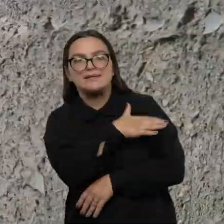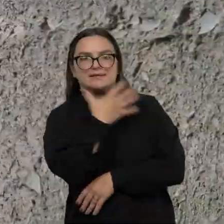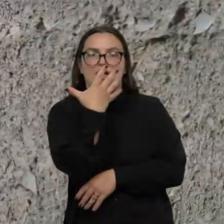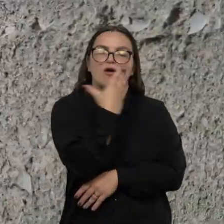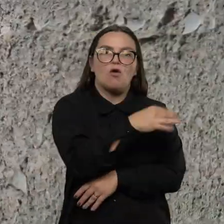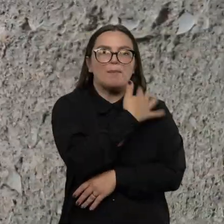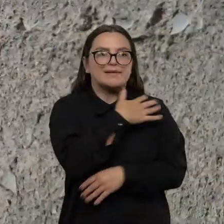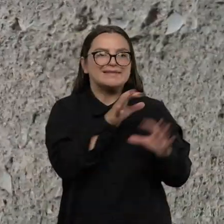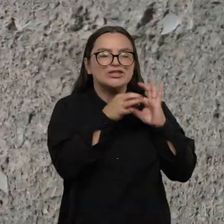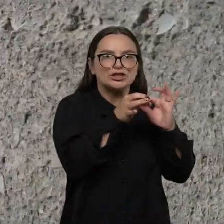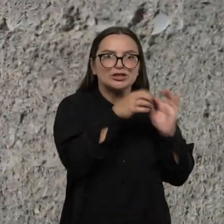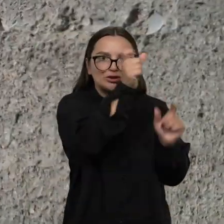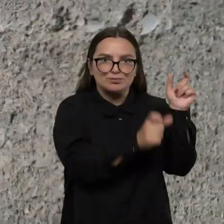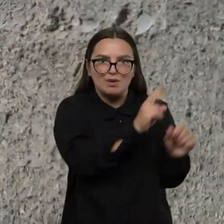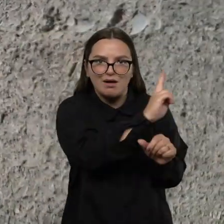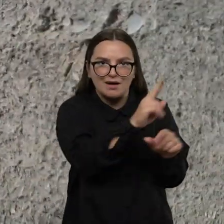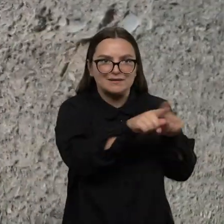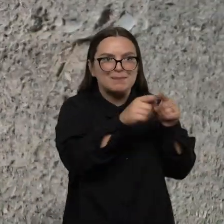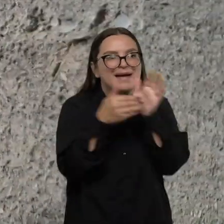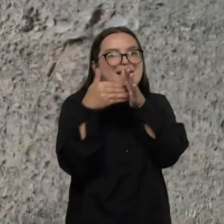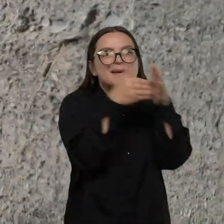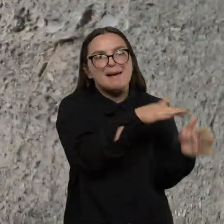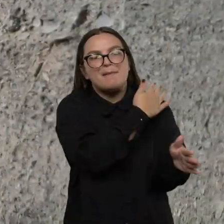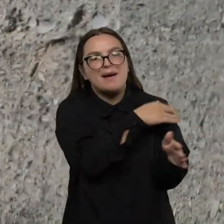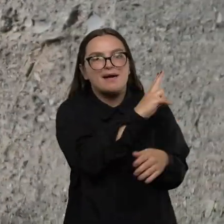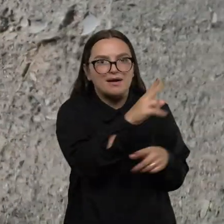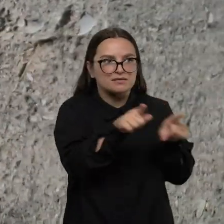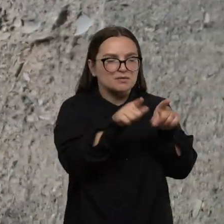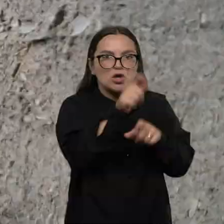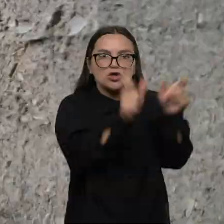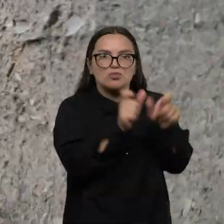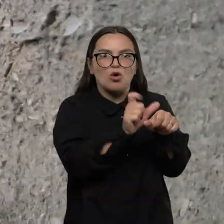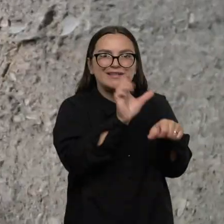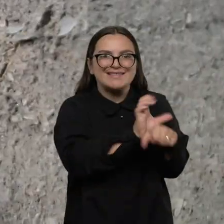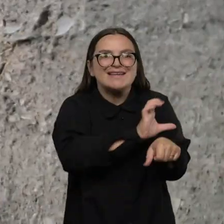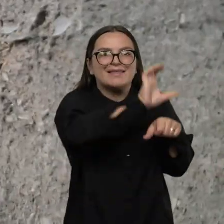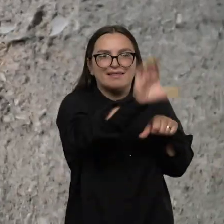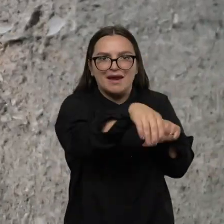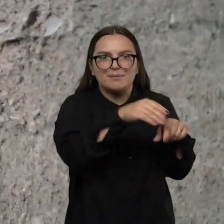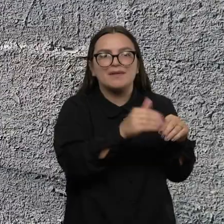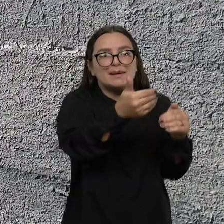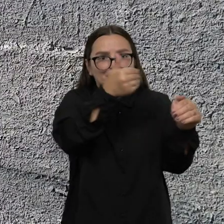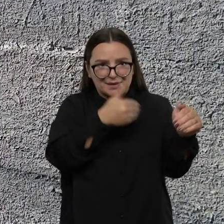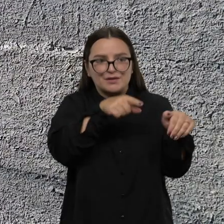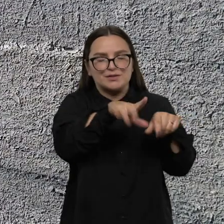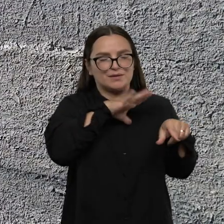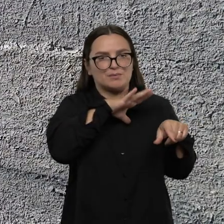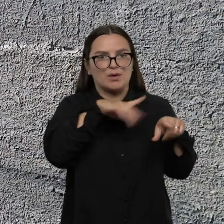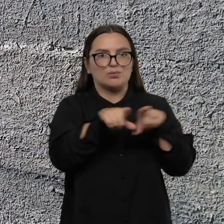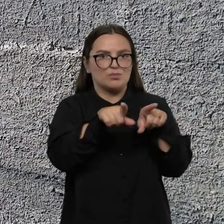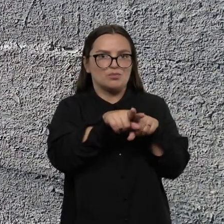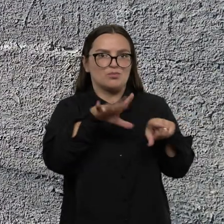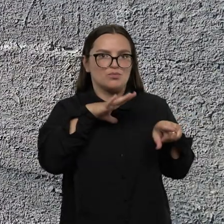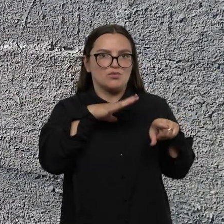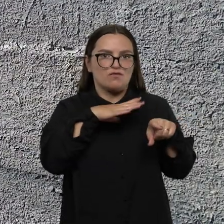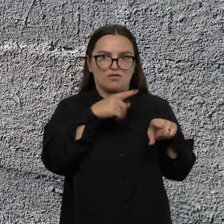partizanai, partizanų ryšininkai, rėmėjai, taip pat žmonės prieš tremtį, kurie buvo jau paskirti